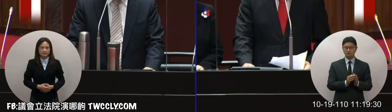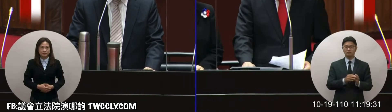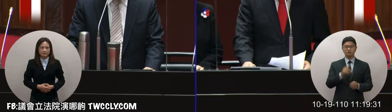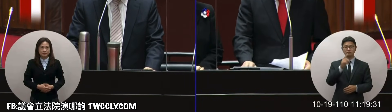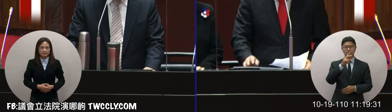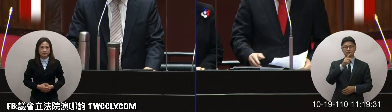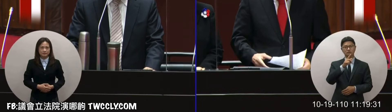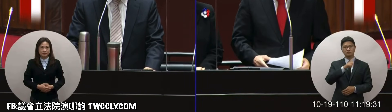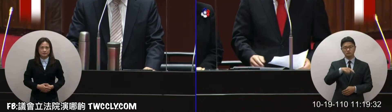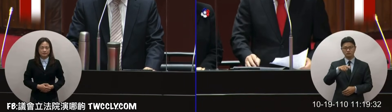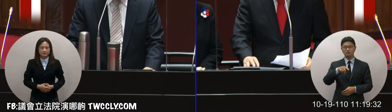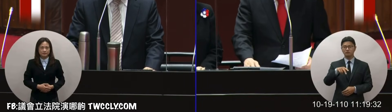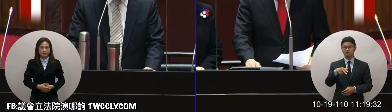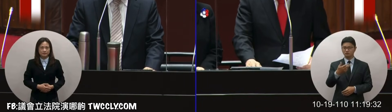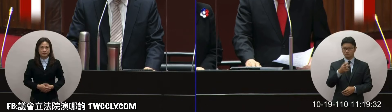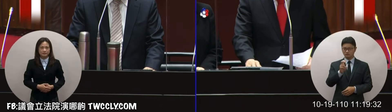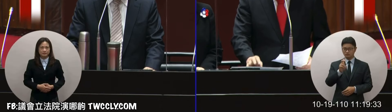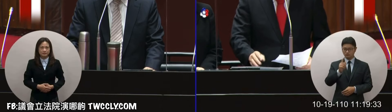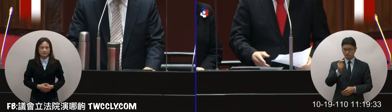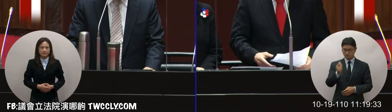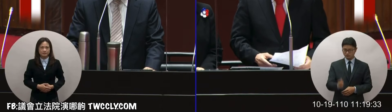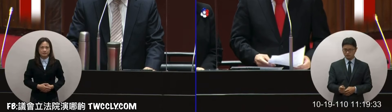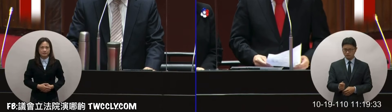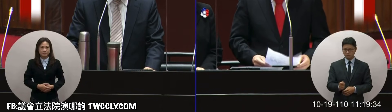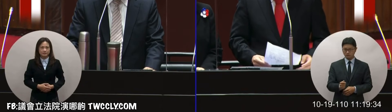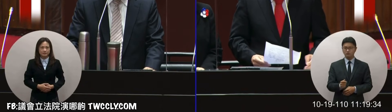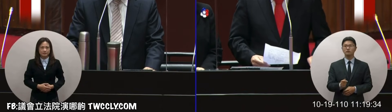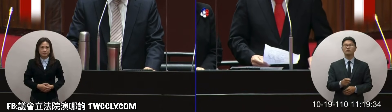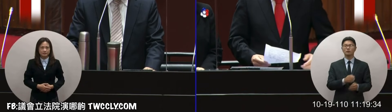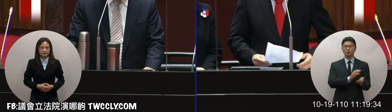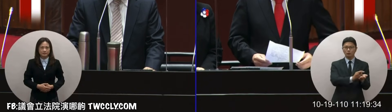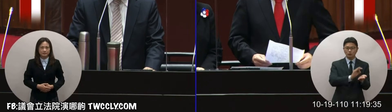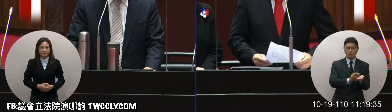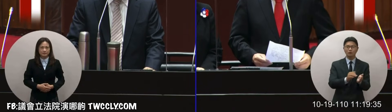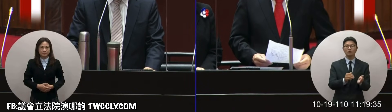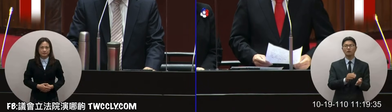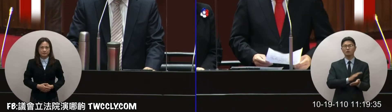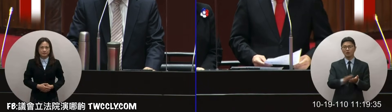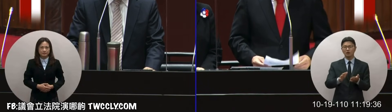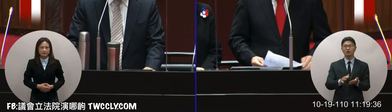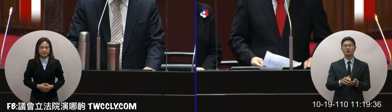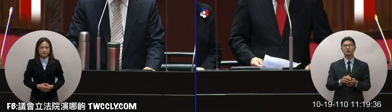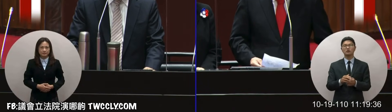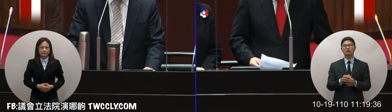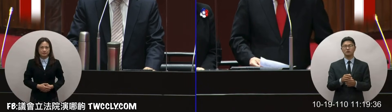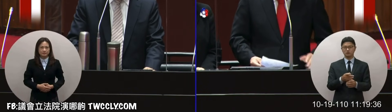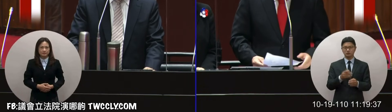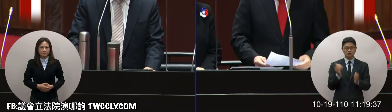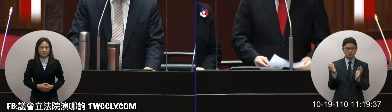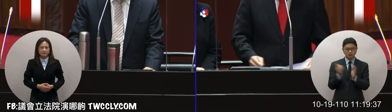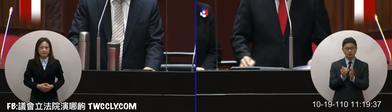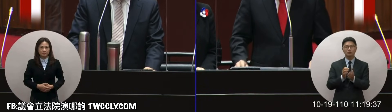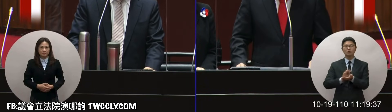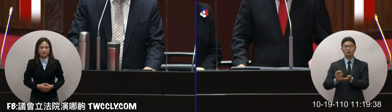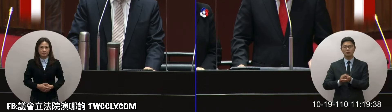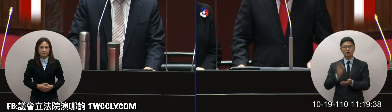2兆1672亿花掉了，准备要花，正在花，未来就会花完。好，